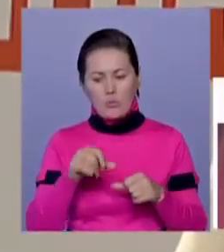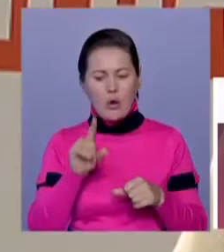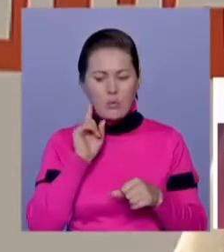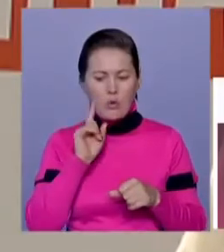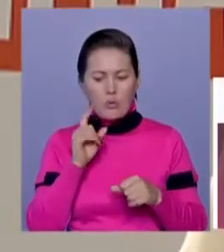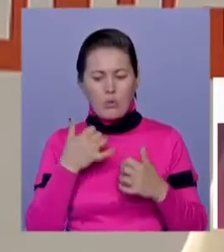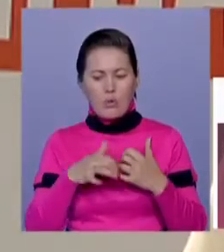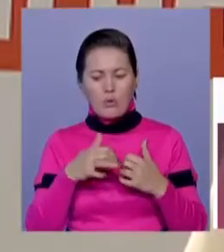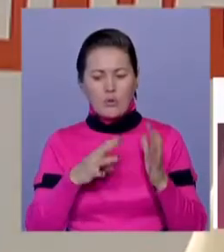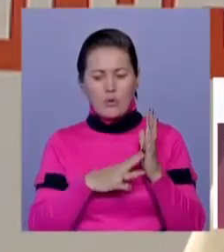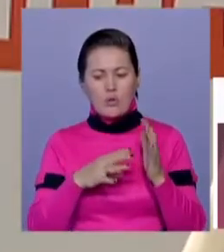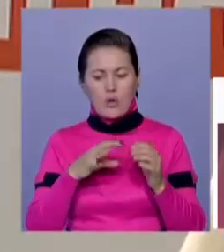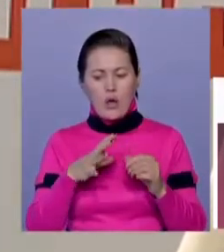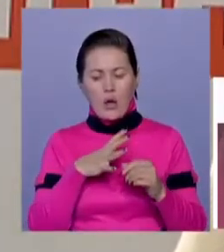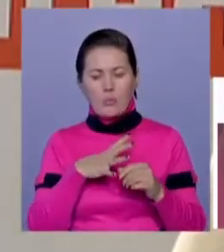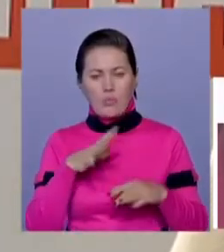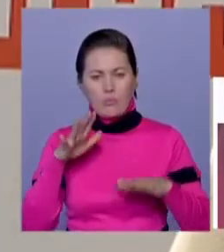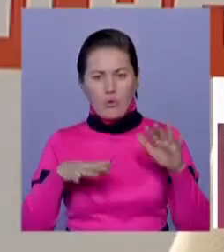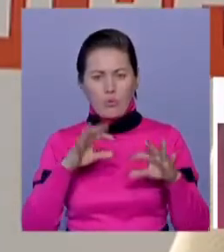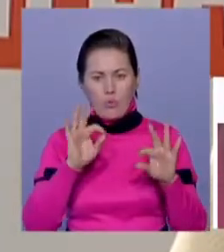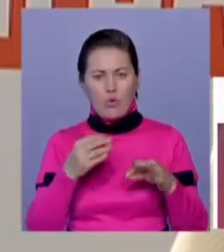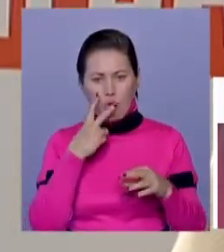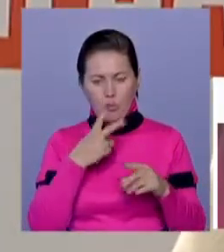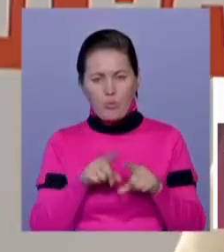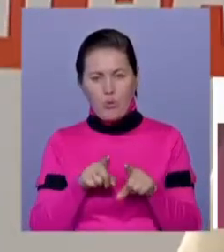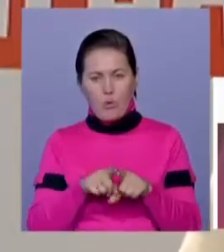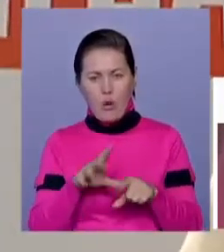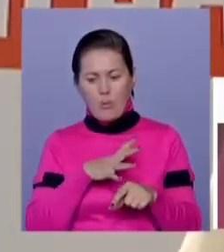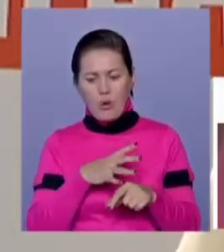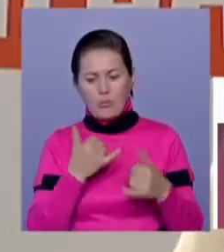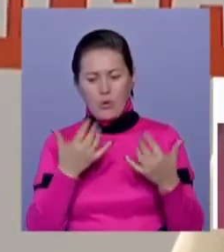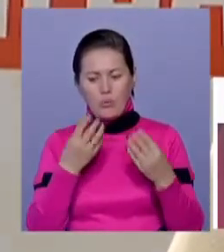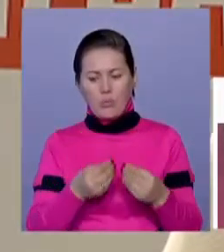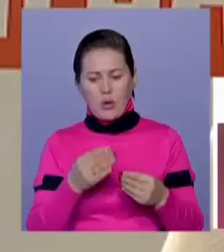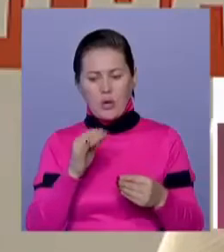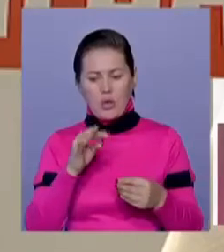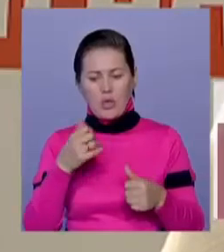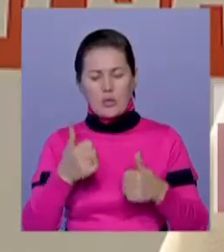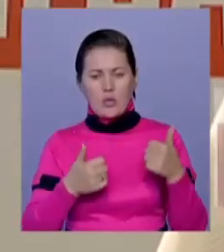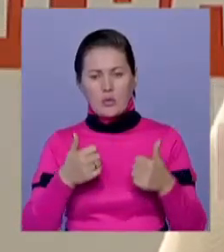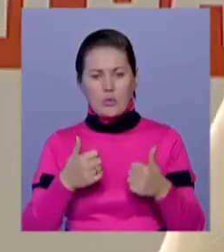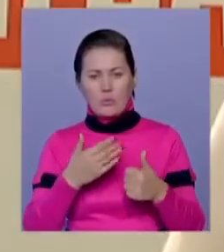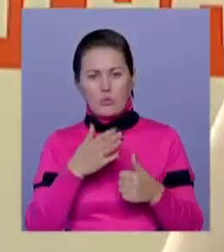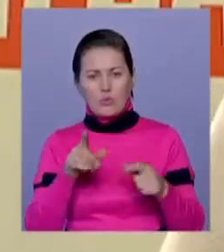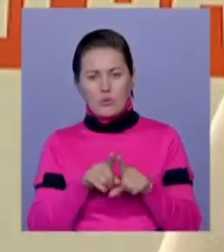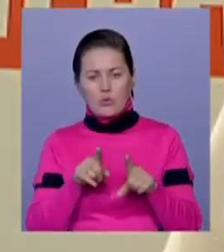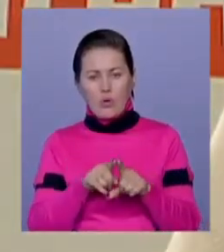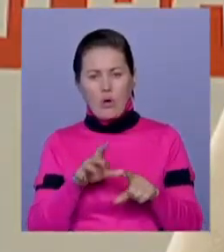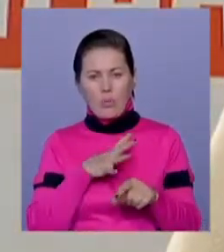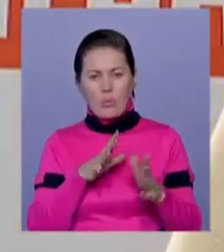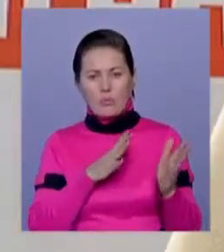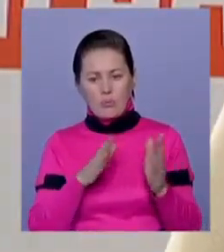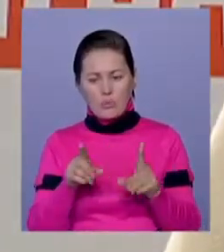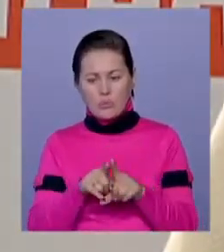арасында 90 келі салмақта өнер көрсетем. Сол бүгінгі мынау Арландар сайысында бағым мен бабым қатар